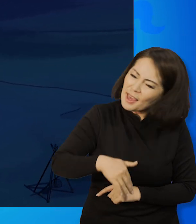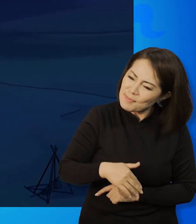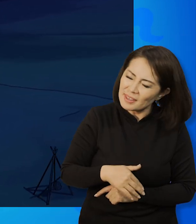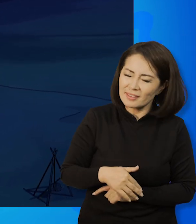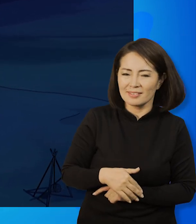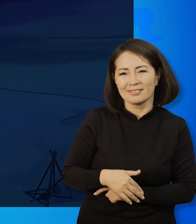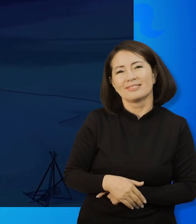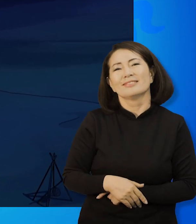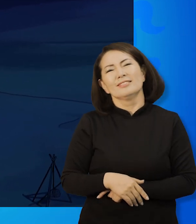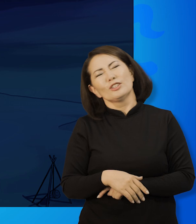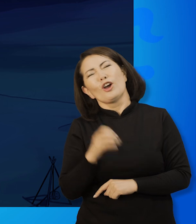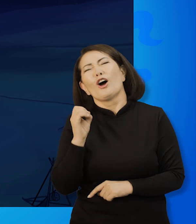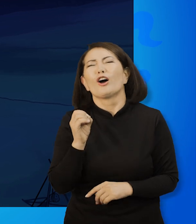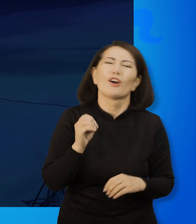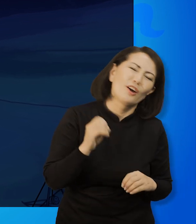Ёо.